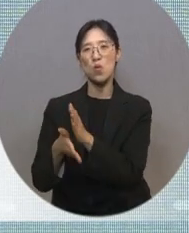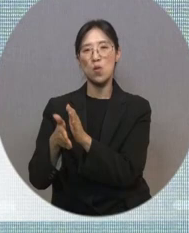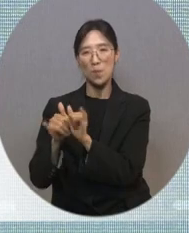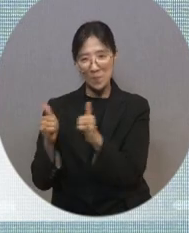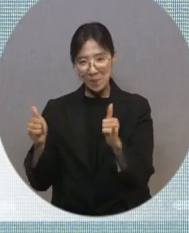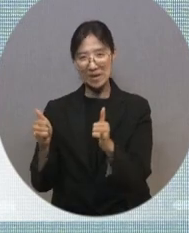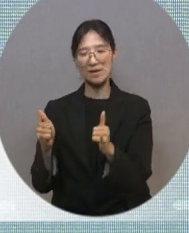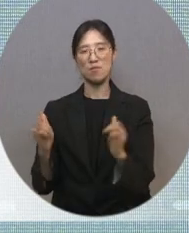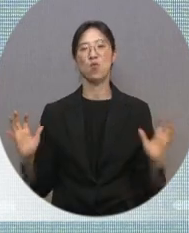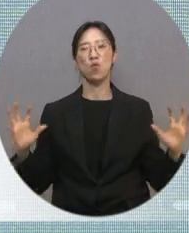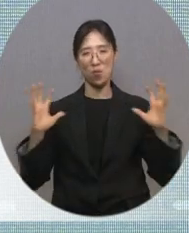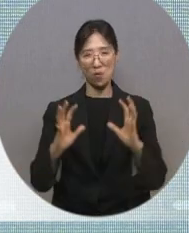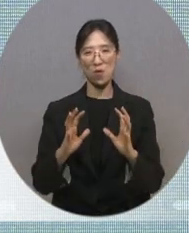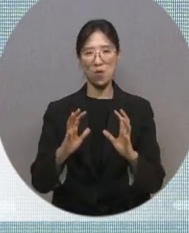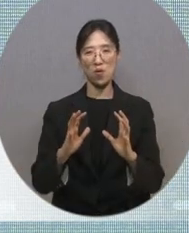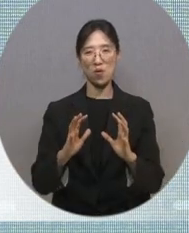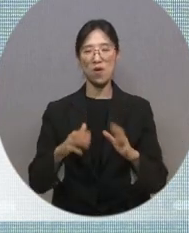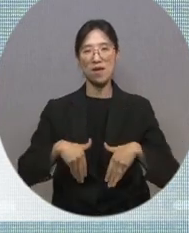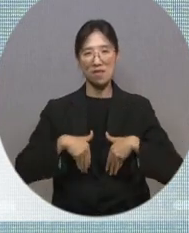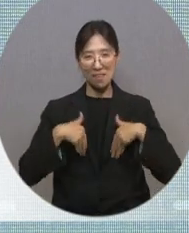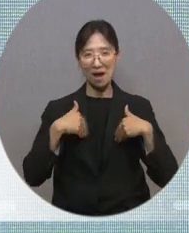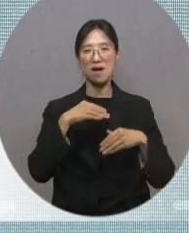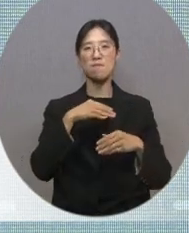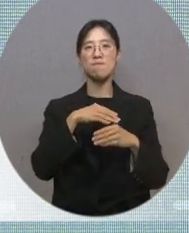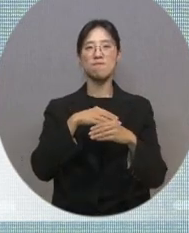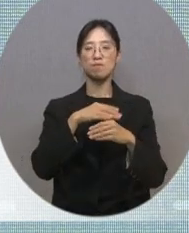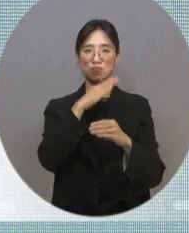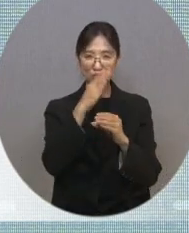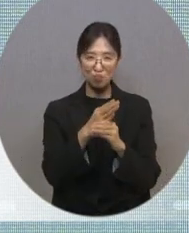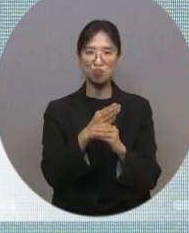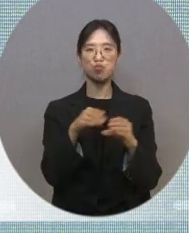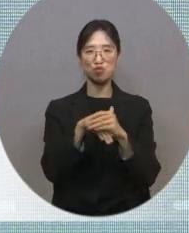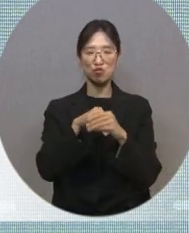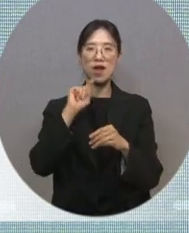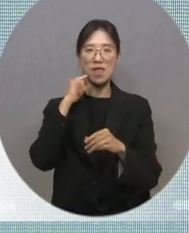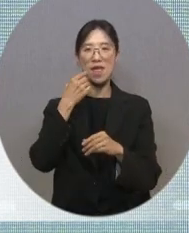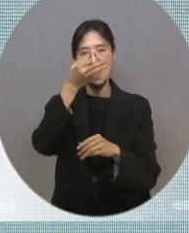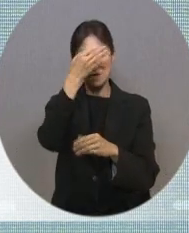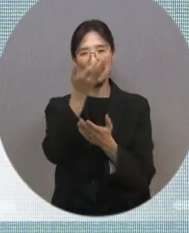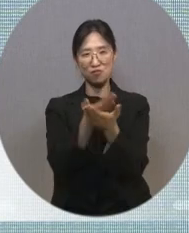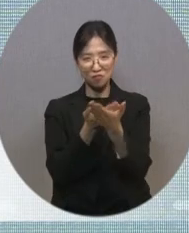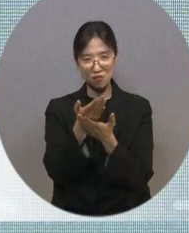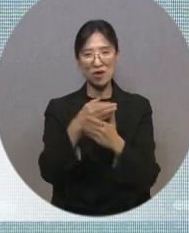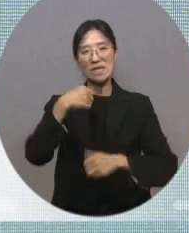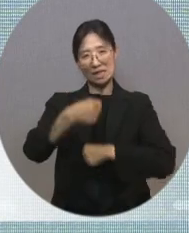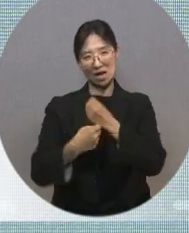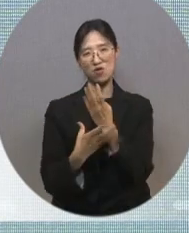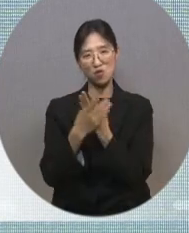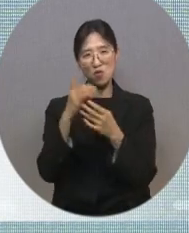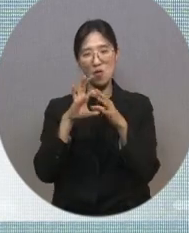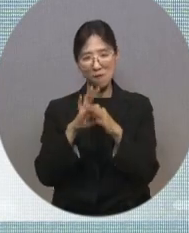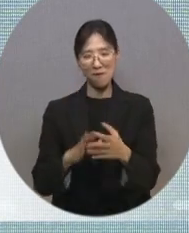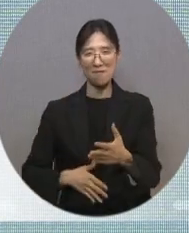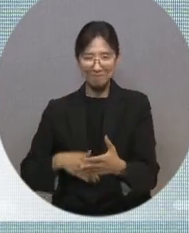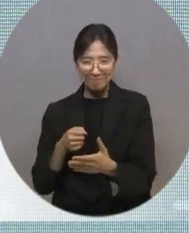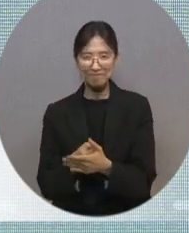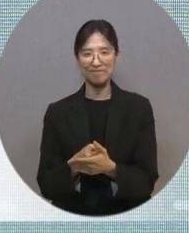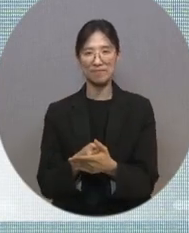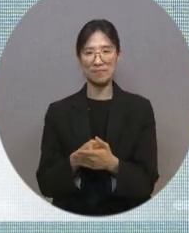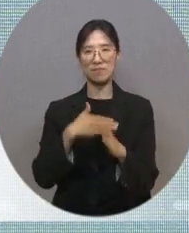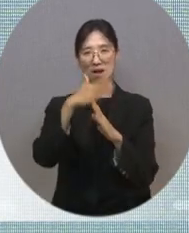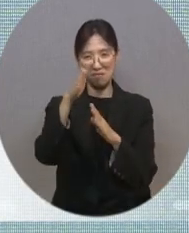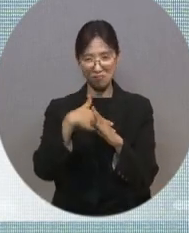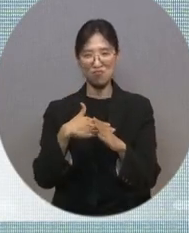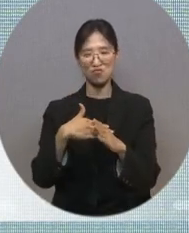모여 남북 간 문화예술을 공유하고 한반도 자유 통일에 대한 의지를 높이고